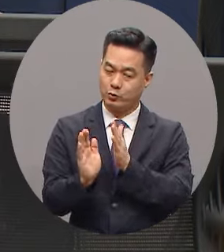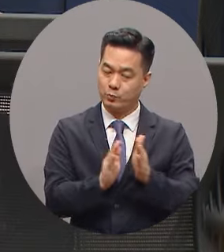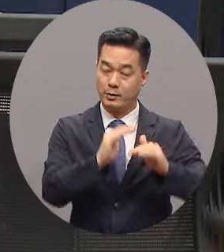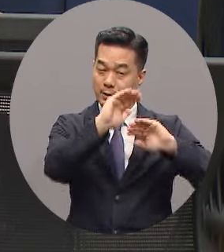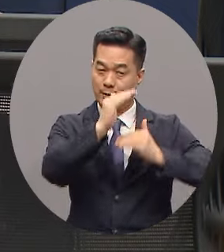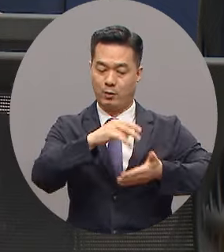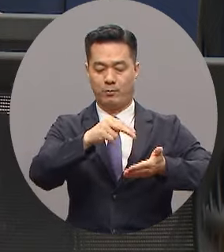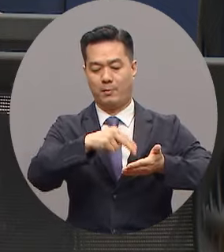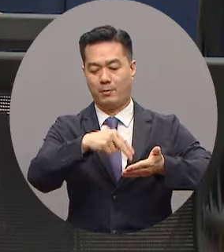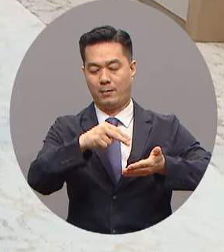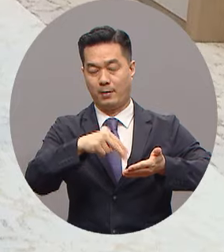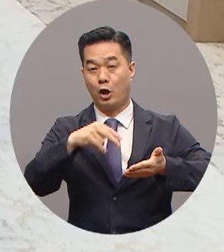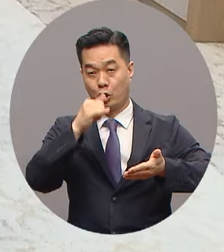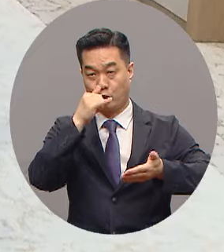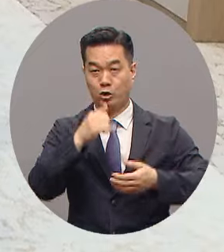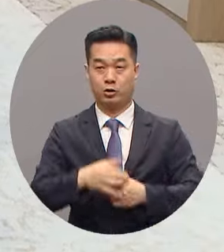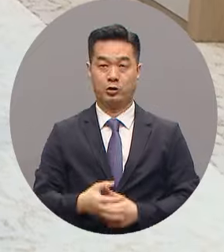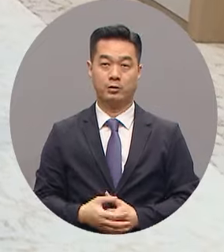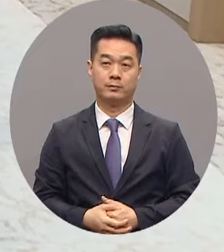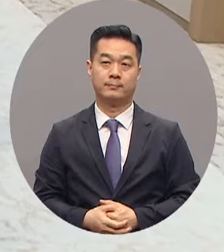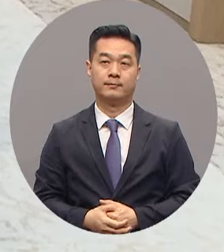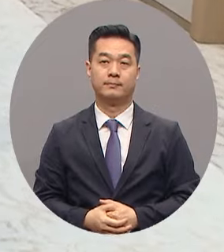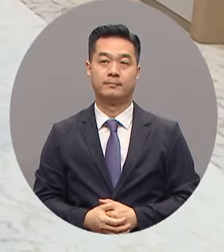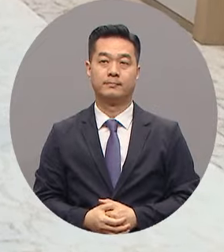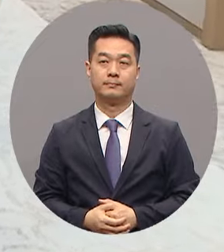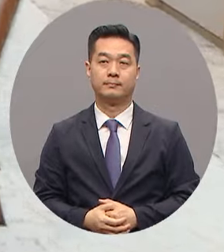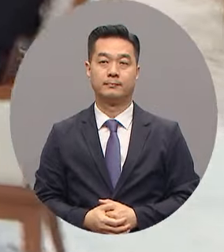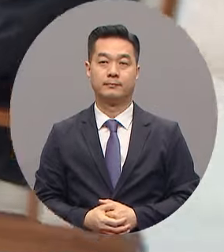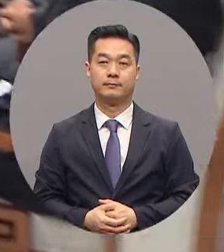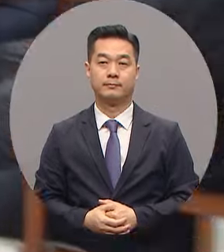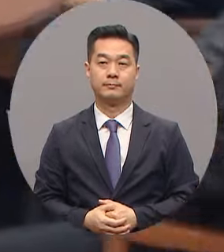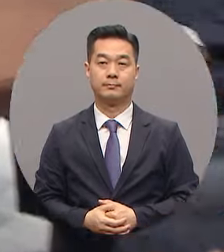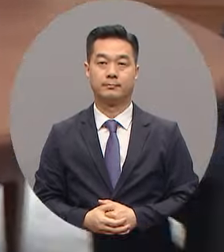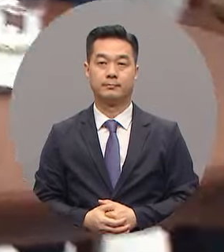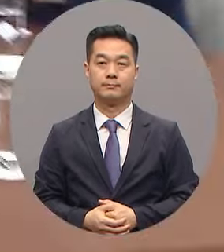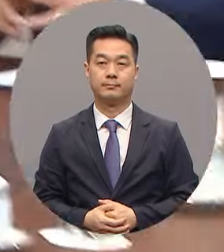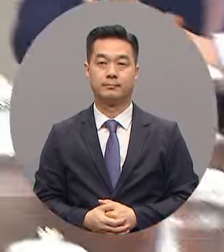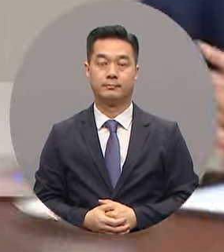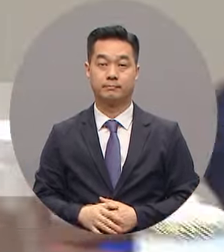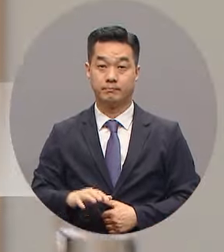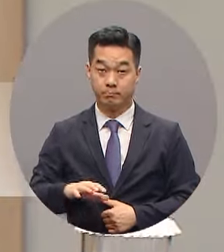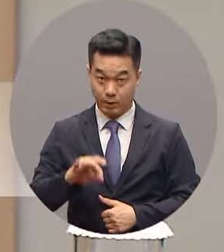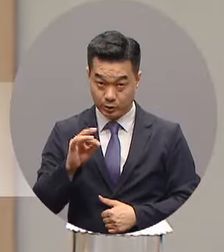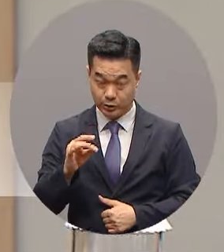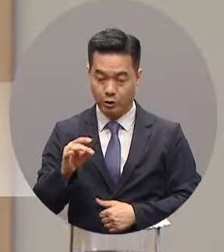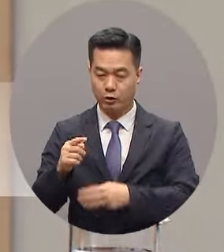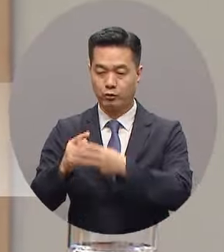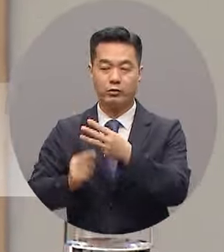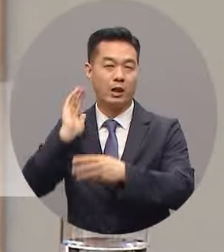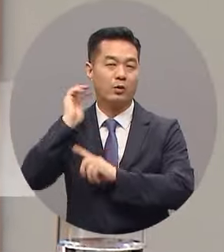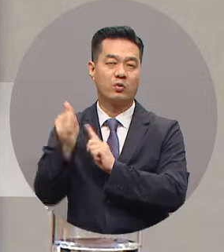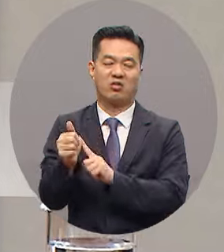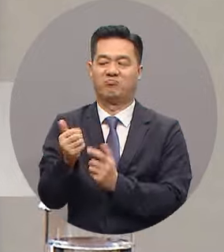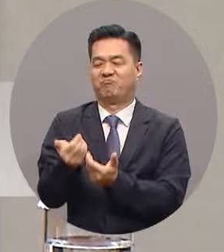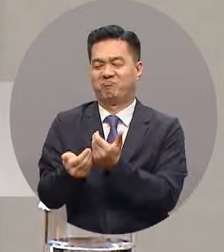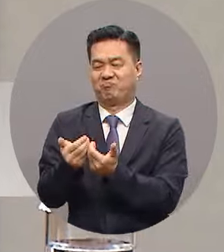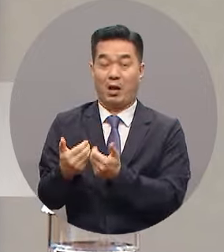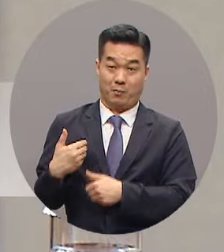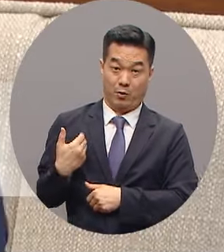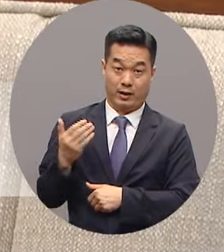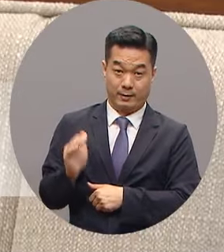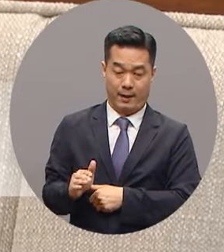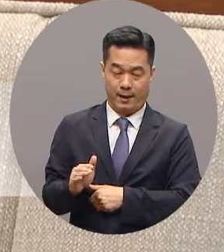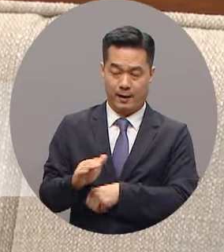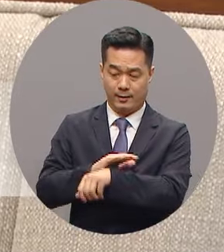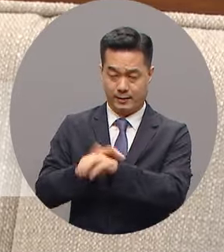읽어 갔습니다네이 대표는 먼저 윤 대통령에게 거하실 수 있을 텐데 들어달라며 국민의